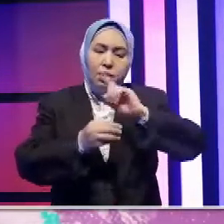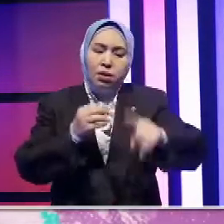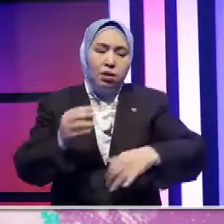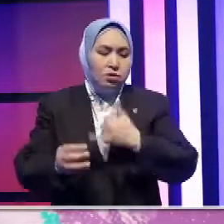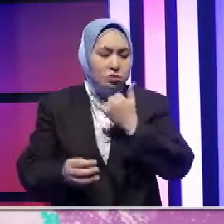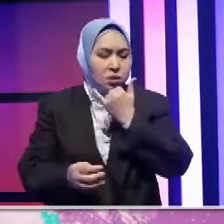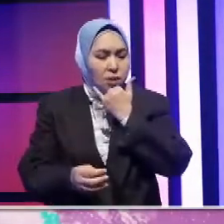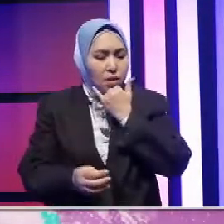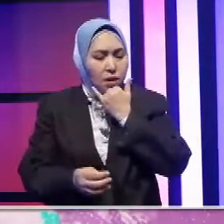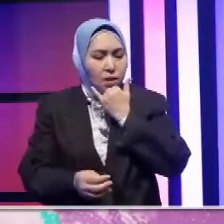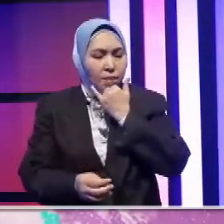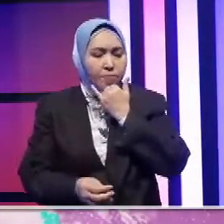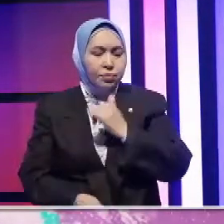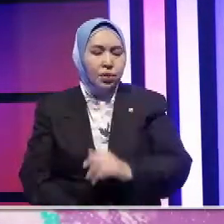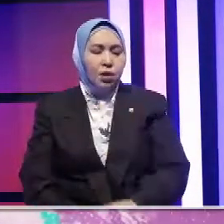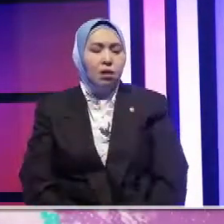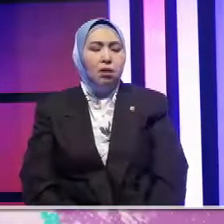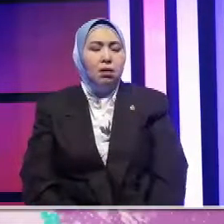الصدور.